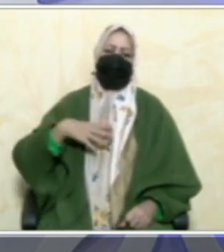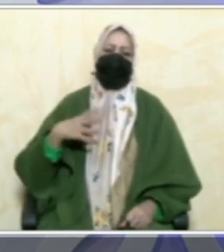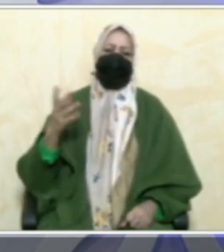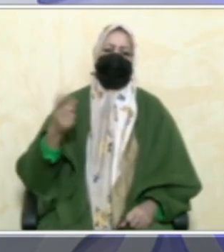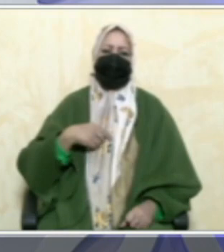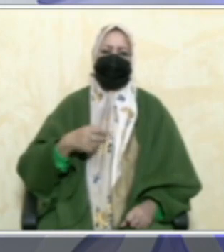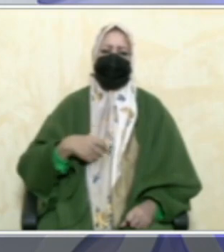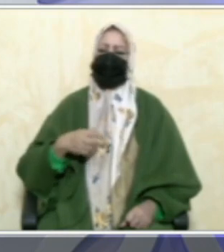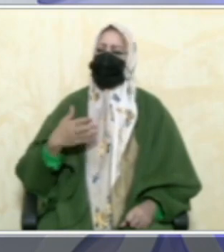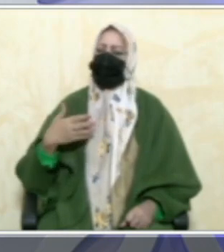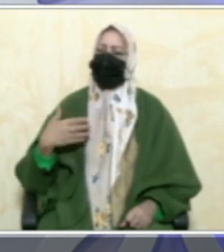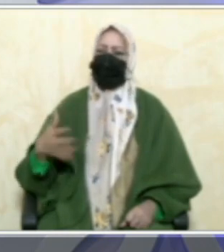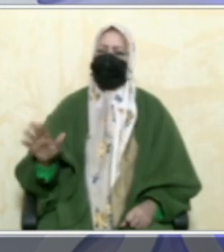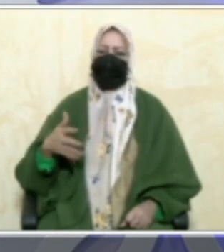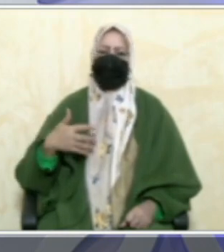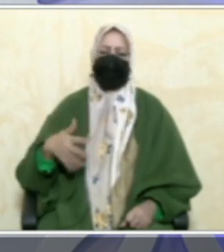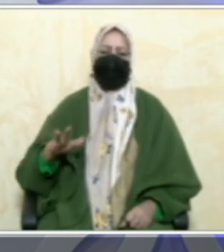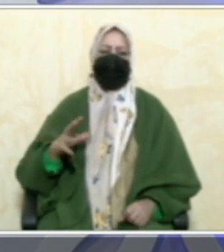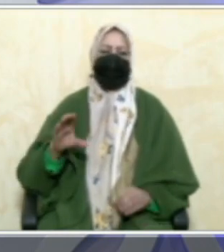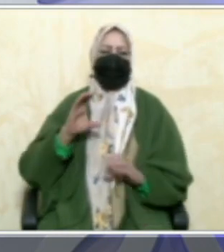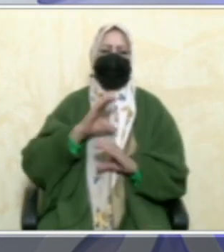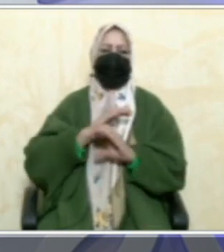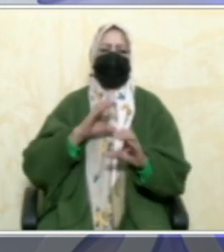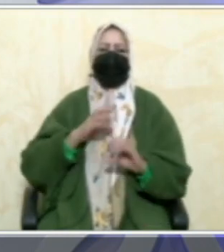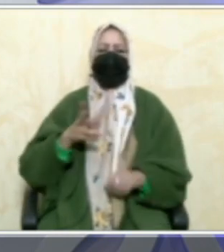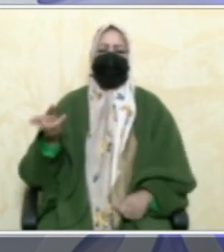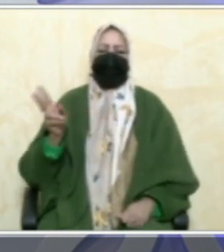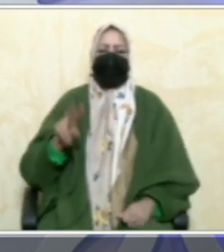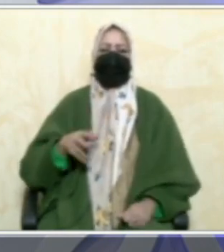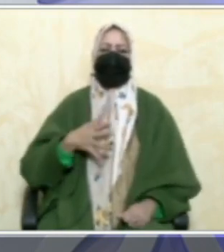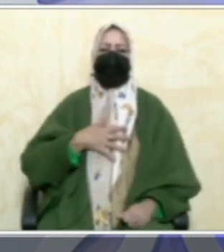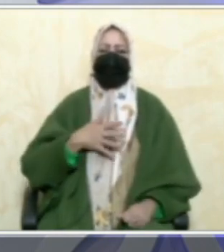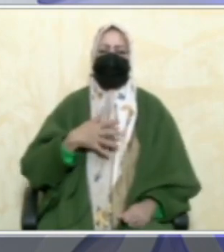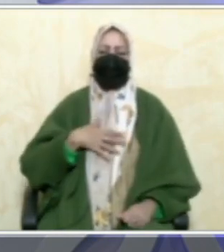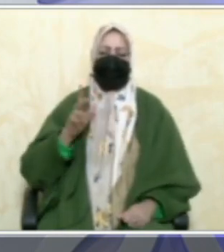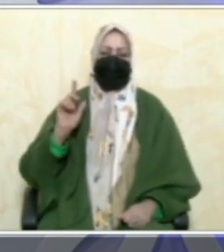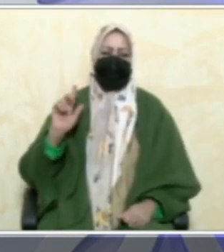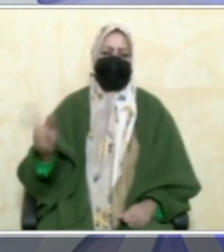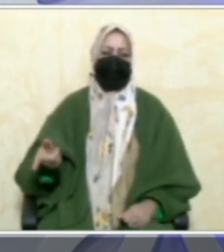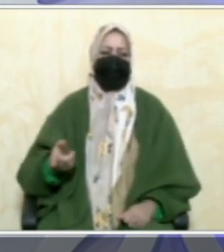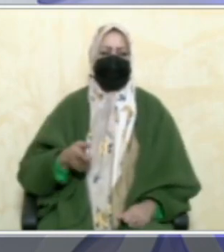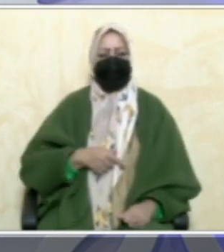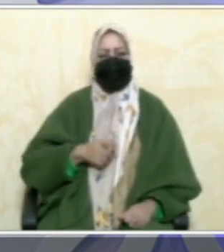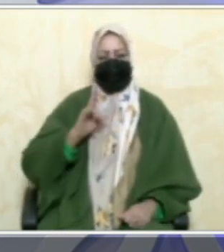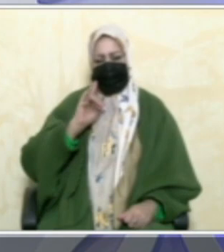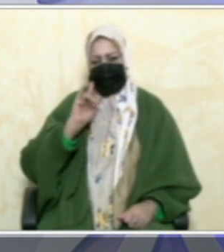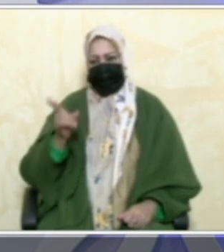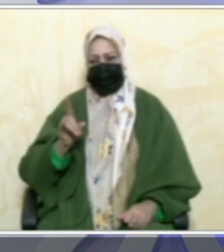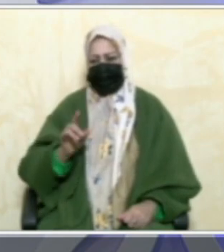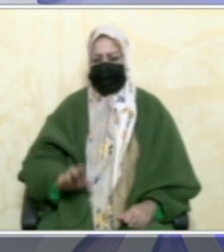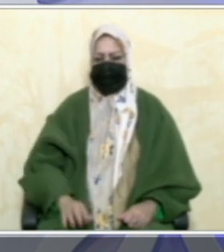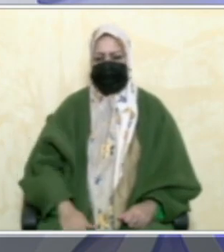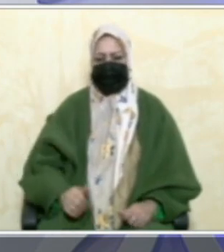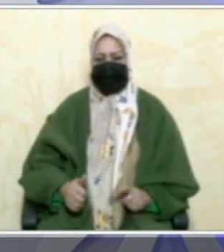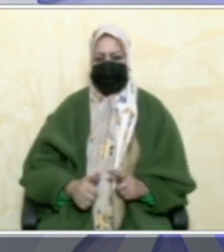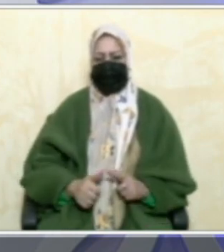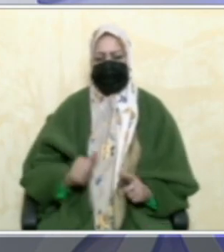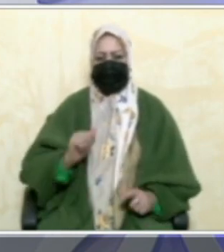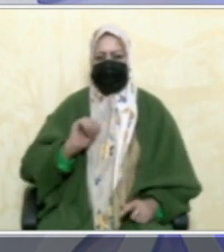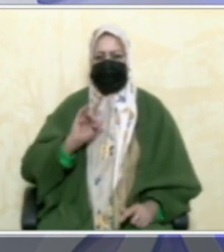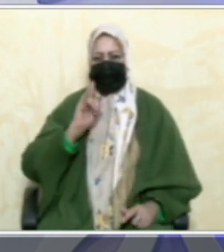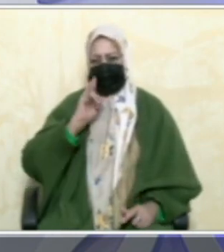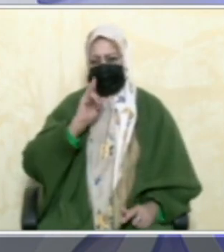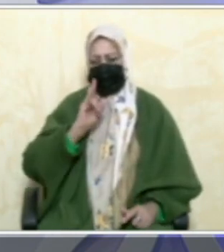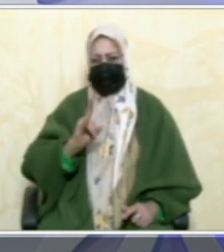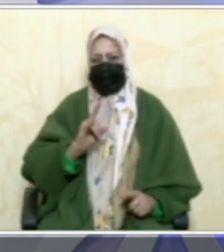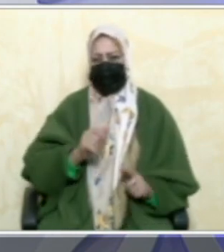هذا مرة أخرى. هذه الملاحظة الأولى. الملاحظة الثانية، ما يفعله